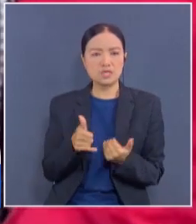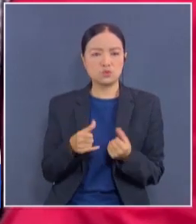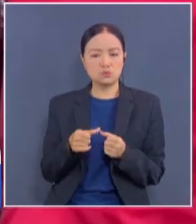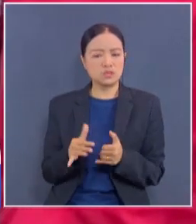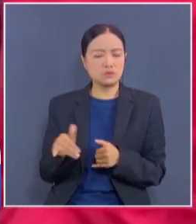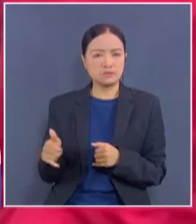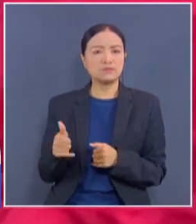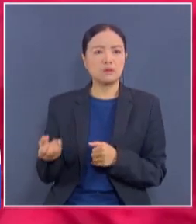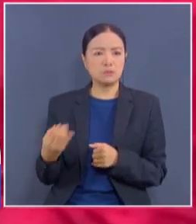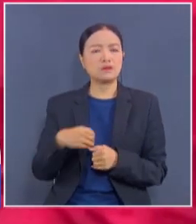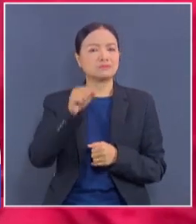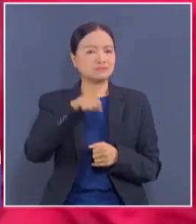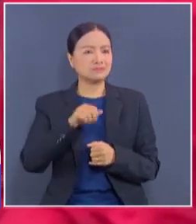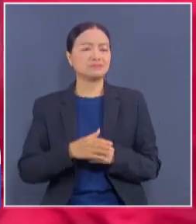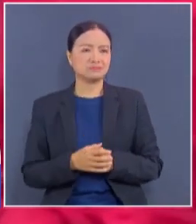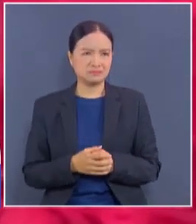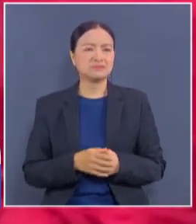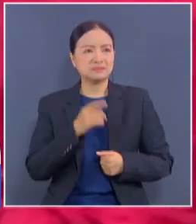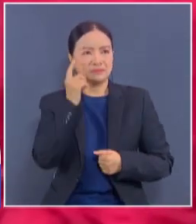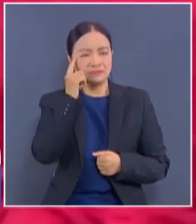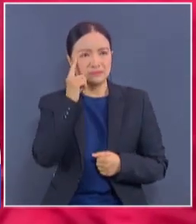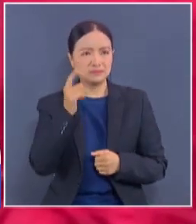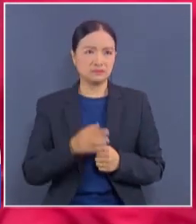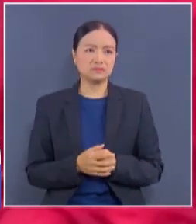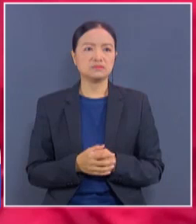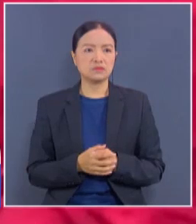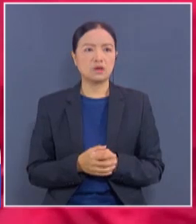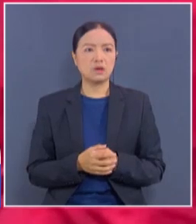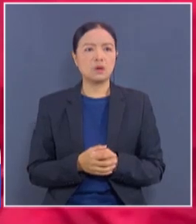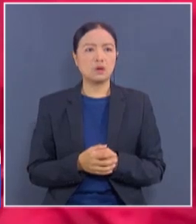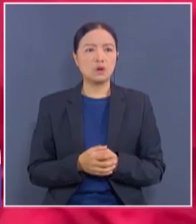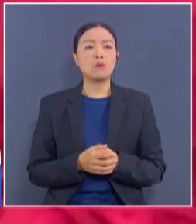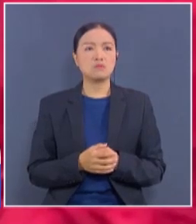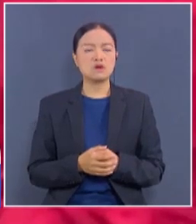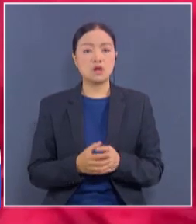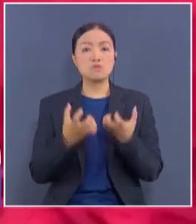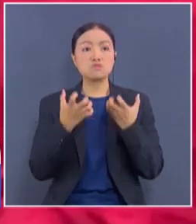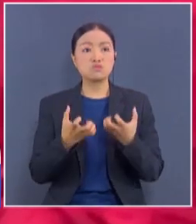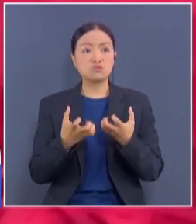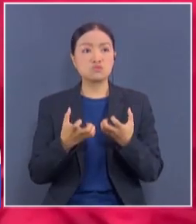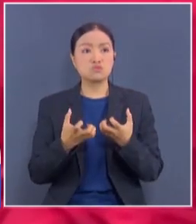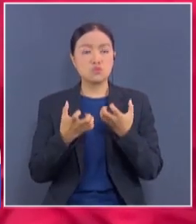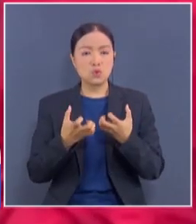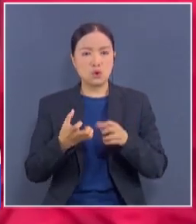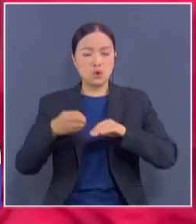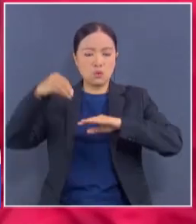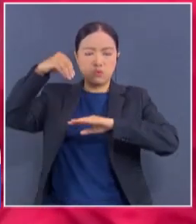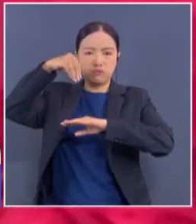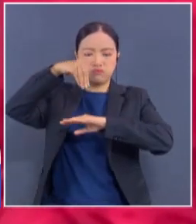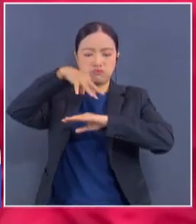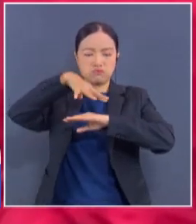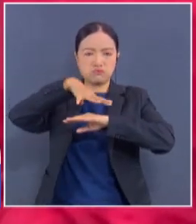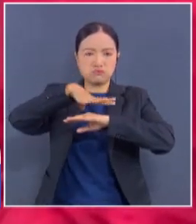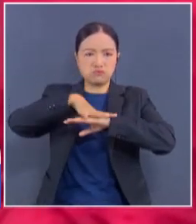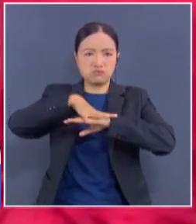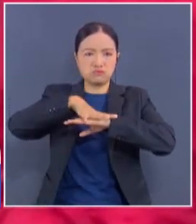อกว่ามีความเป็นไปได้แต่เชิงสันนิษฐานก็คือมีการโหลดปูนลงมาจุดเดียวยังไม่มีการกระจายปูนออกไปพอโหลดลงมาจุดเดีย